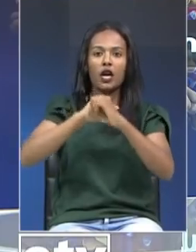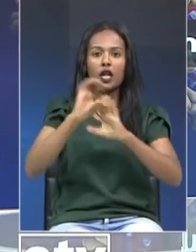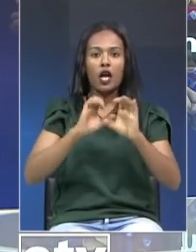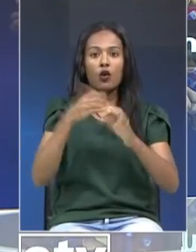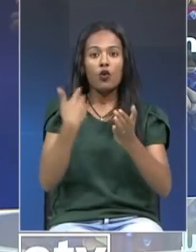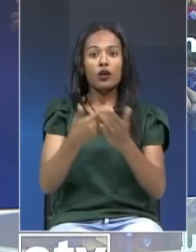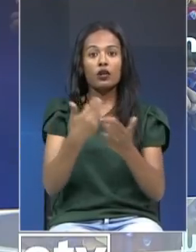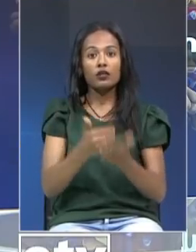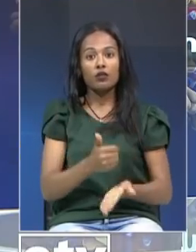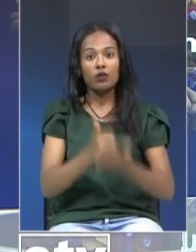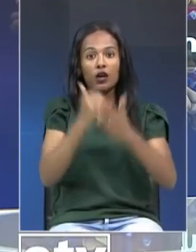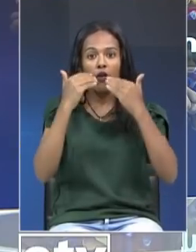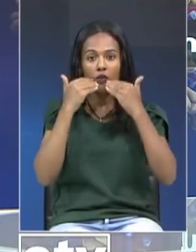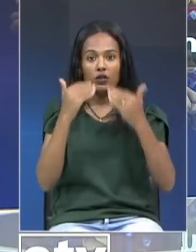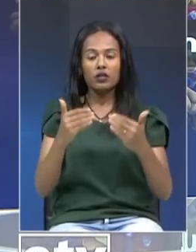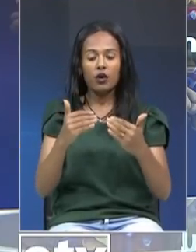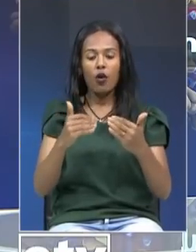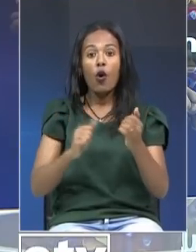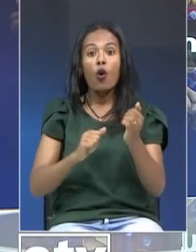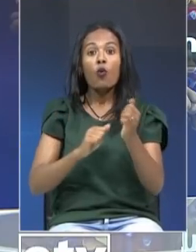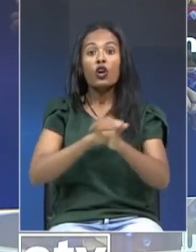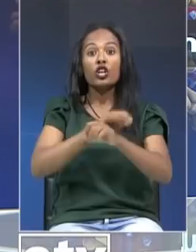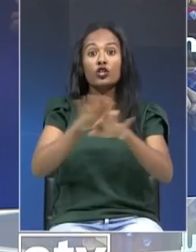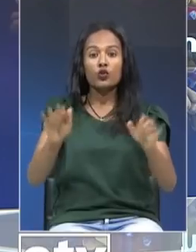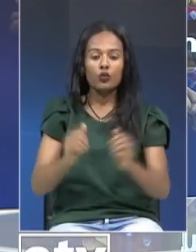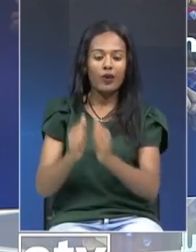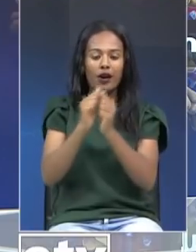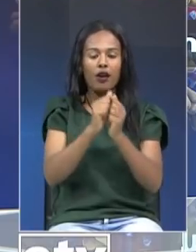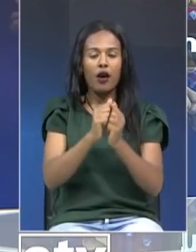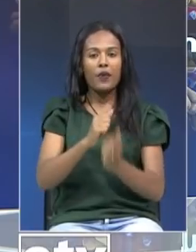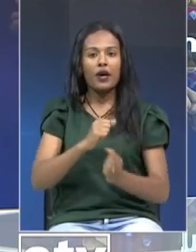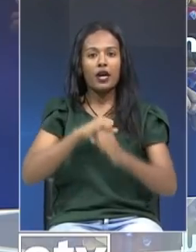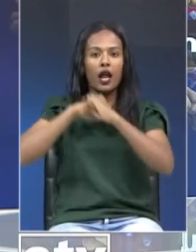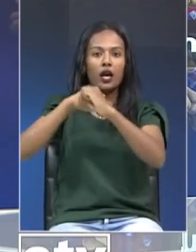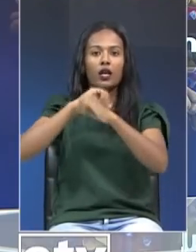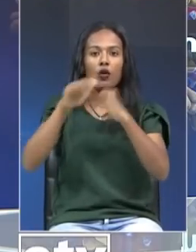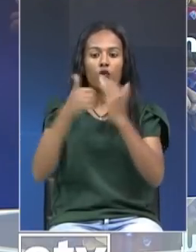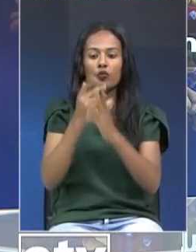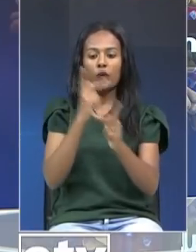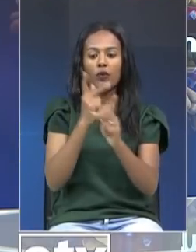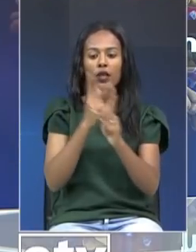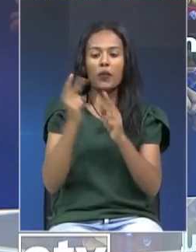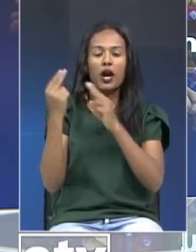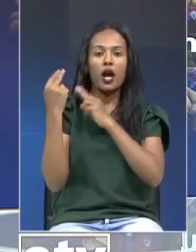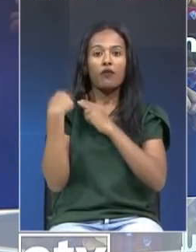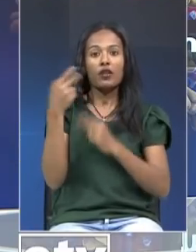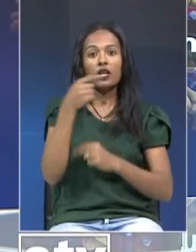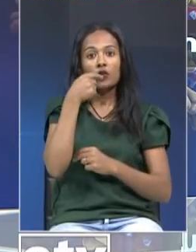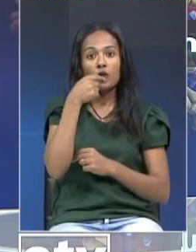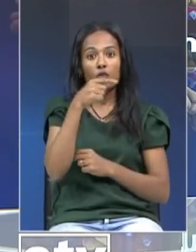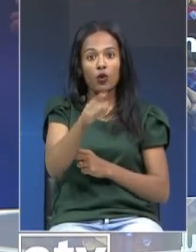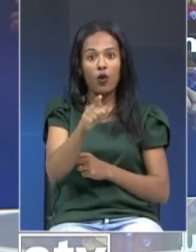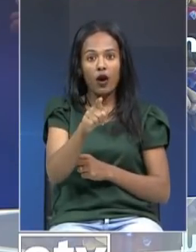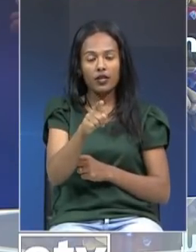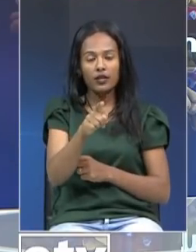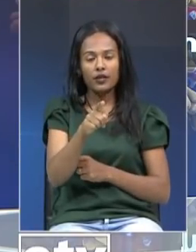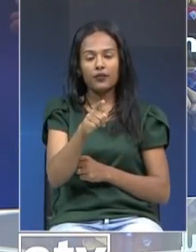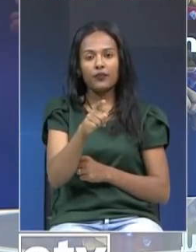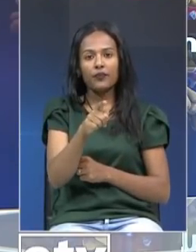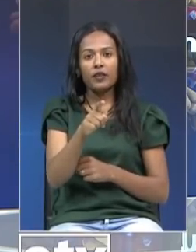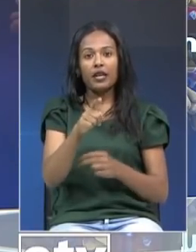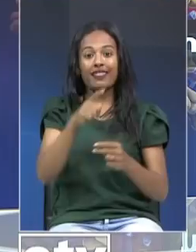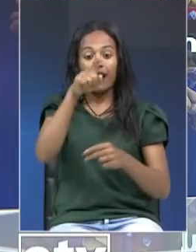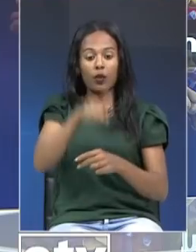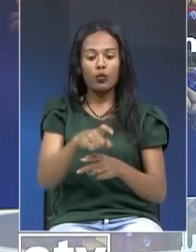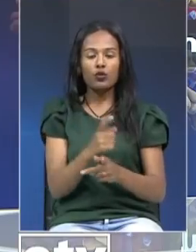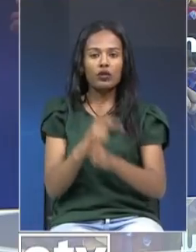ድጋፍ አመስግነው ወረርሽኙን በጋራ መከላከል ከሁሉም የሚጠበቅ ኃላፊነት ስለመሆኑም ገልጸዋል። እንደ ሪፖርተራችን ቴዎድሮስ ቶላ ዘገባ